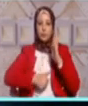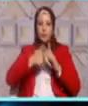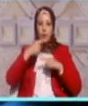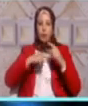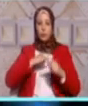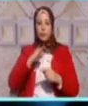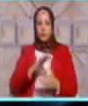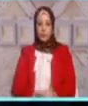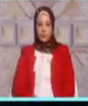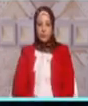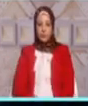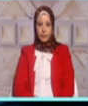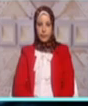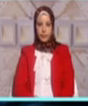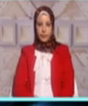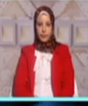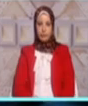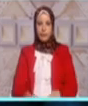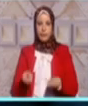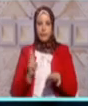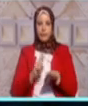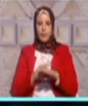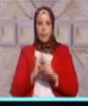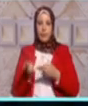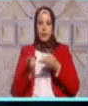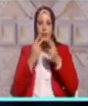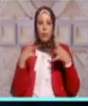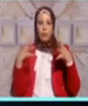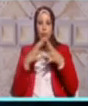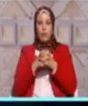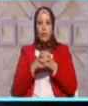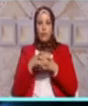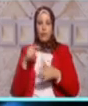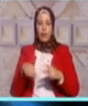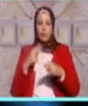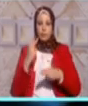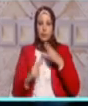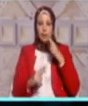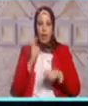بيها، وكمان دعوتهم للمشاركه في اي